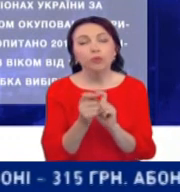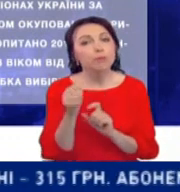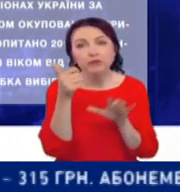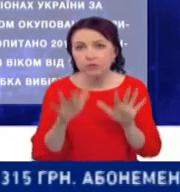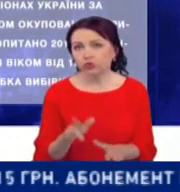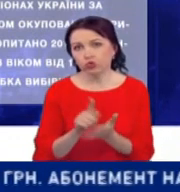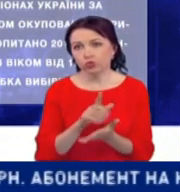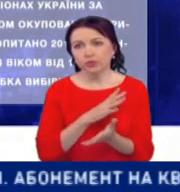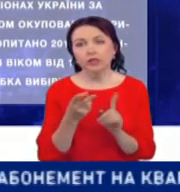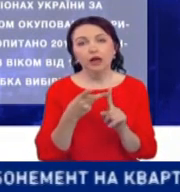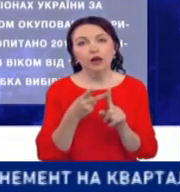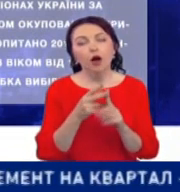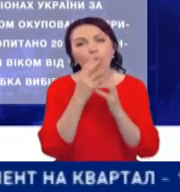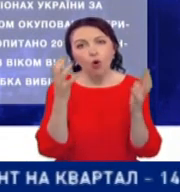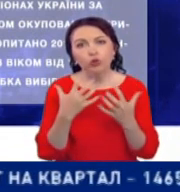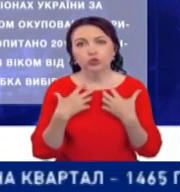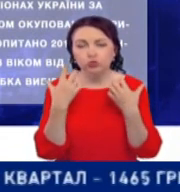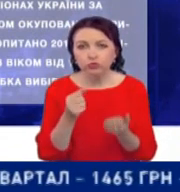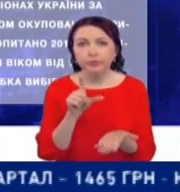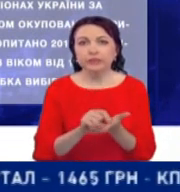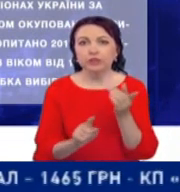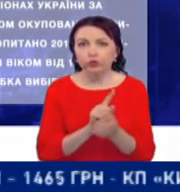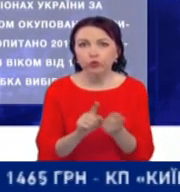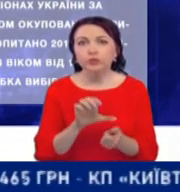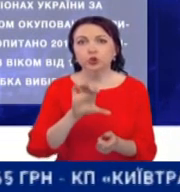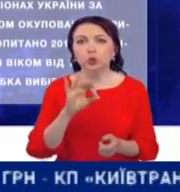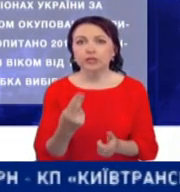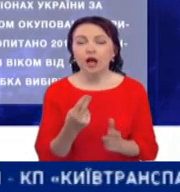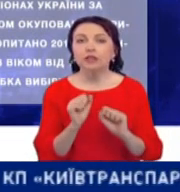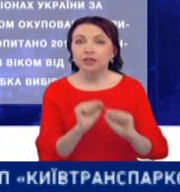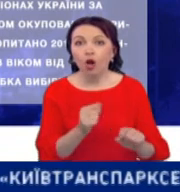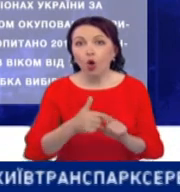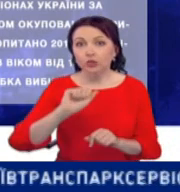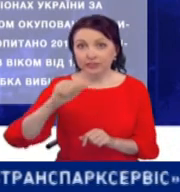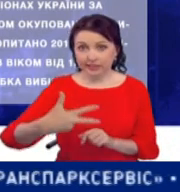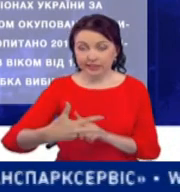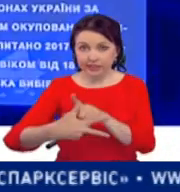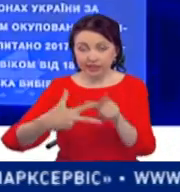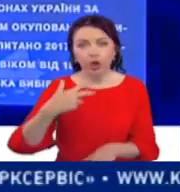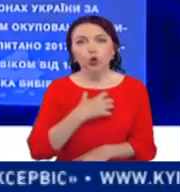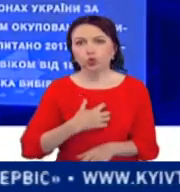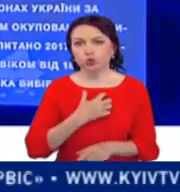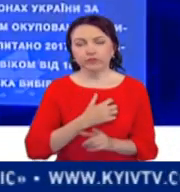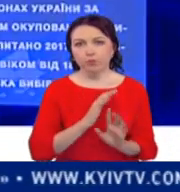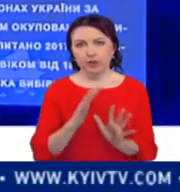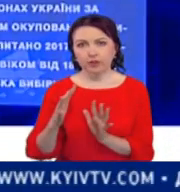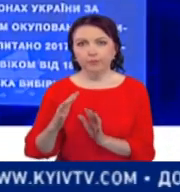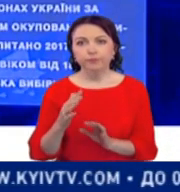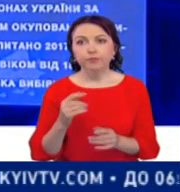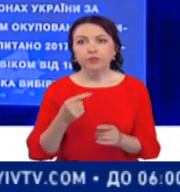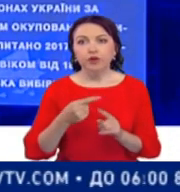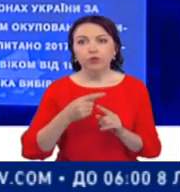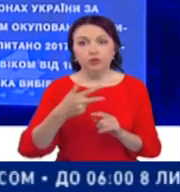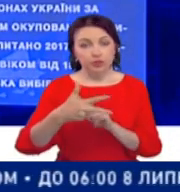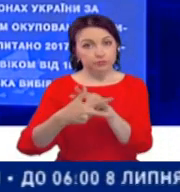Далі вже йдуть охорона здоров'я, пенсійна реформа, соціальний захист. Тобто оця трійка – це, ну, ключові моменти. Оце взагалі